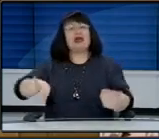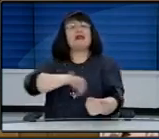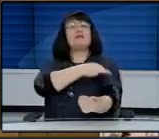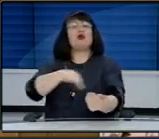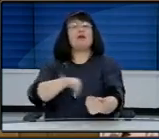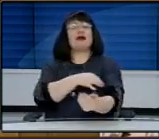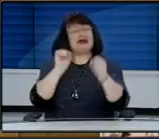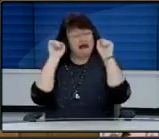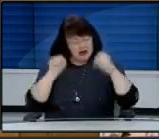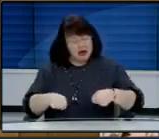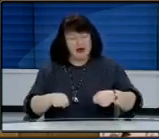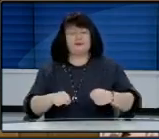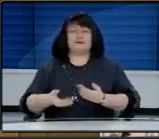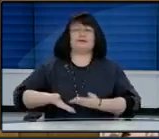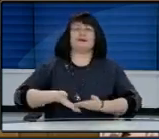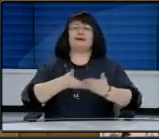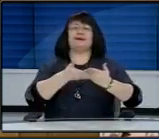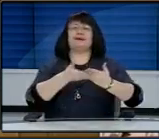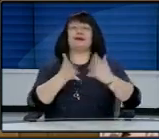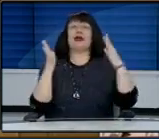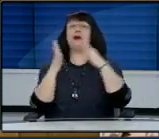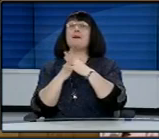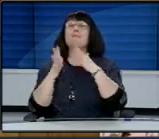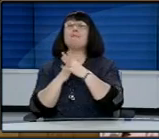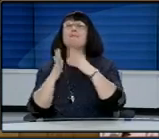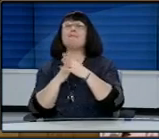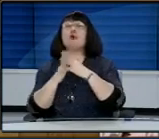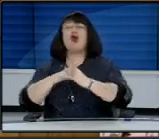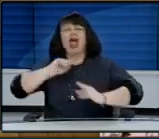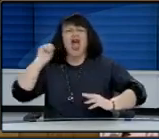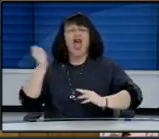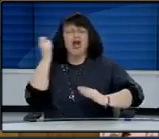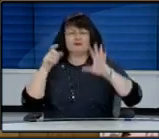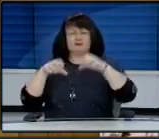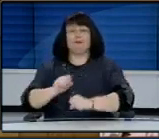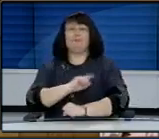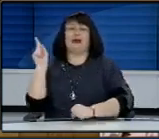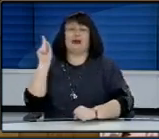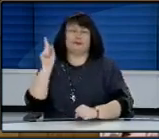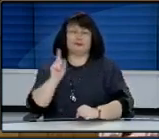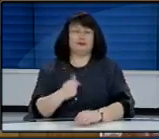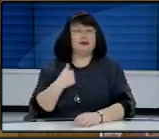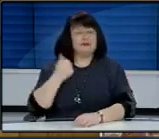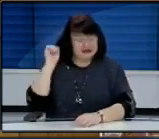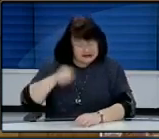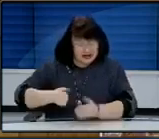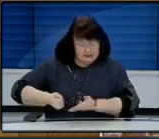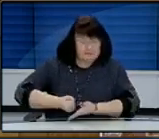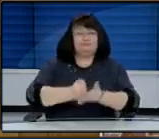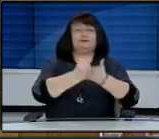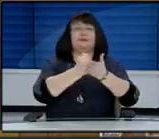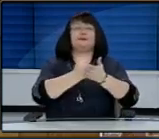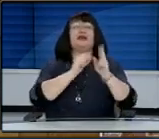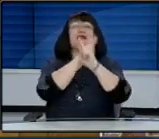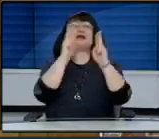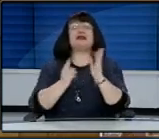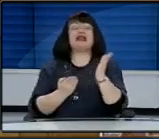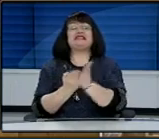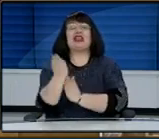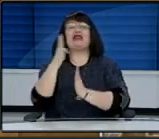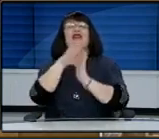διπλωματία απέναντι στην πολεμική ρητορική και τον εθνικισμό. Στηρίζουμε με αποφασιστικότητα το διεθνές